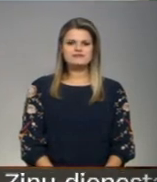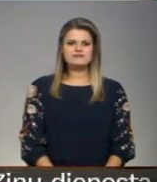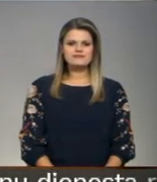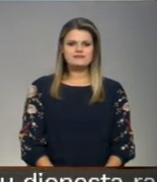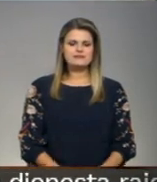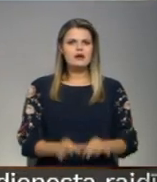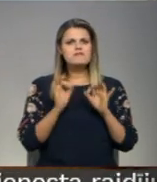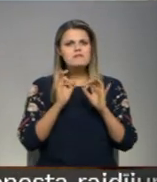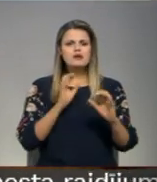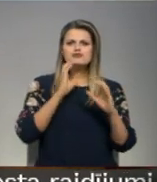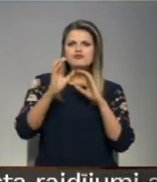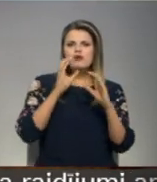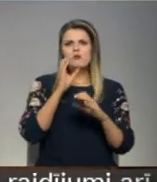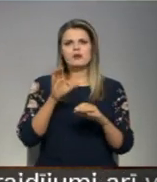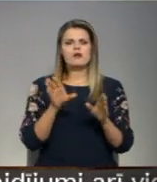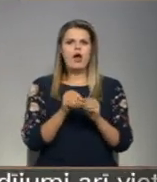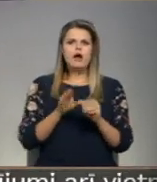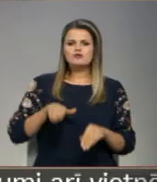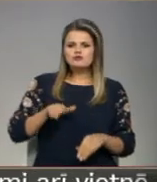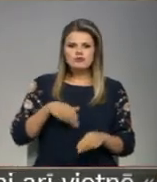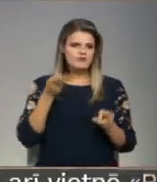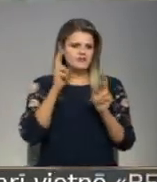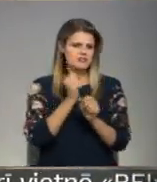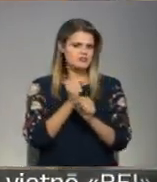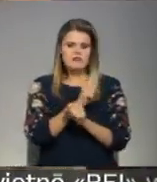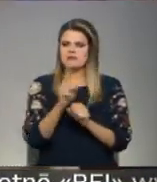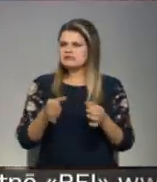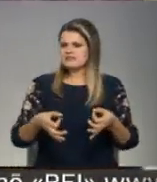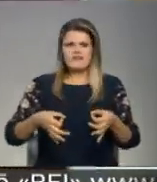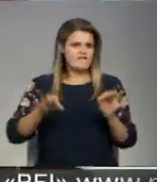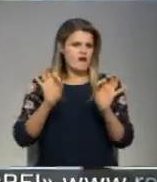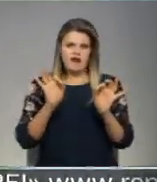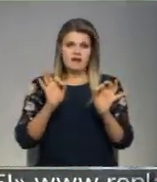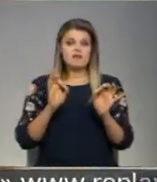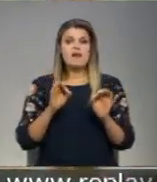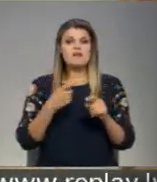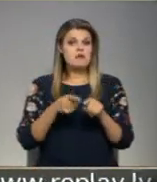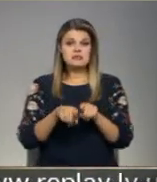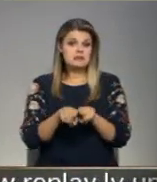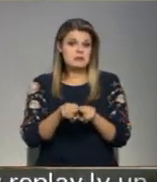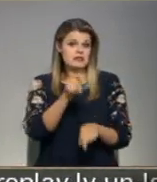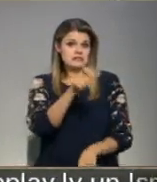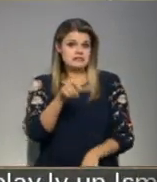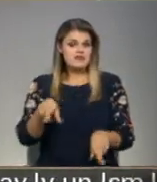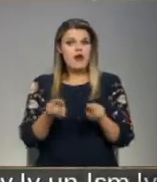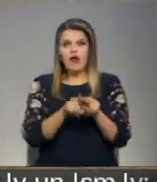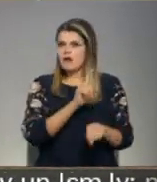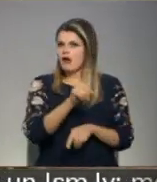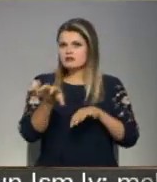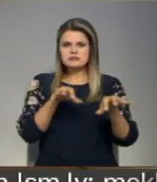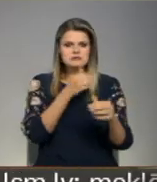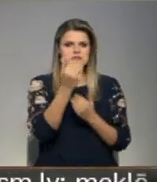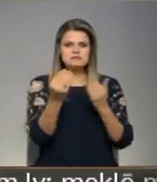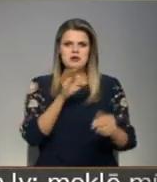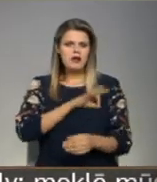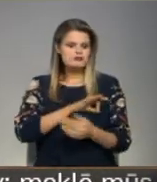Tieši pareiz komunikācija ar četrkājai no draugu frizieru darbā esot vissvarīgākā, jo gluži kā cilvēkiem, arī katram dzīvniekam ir